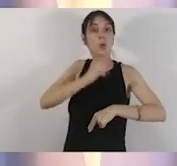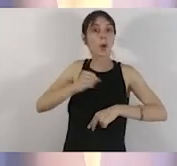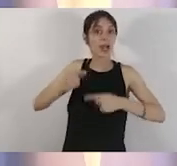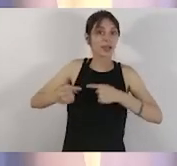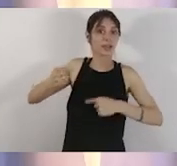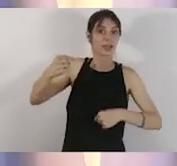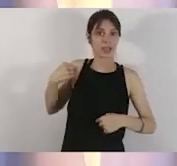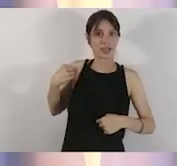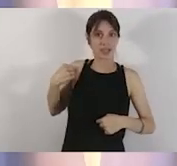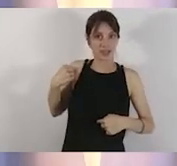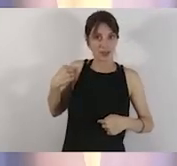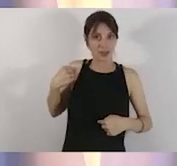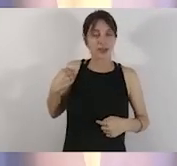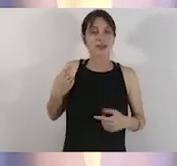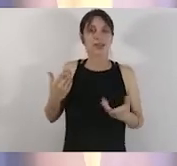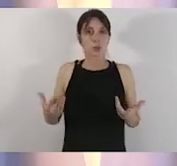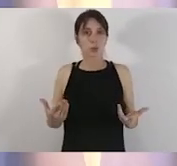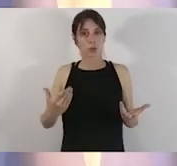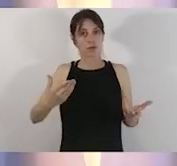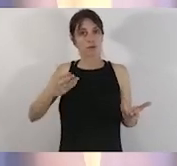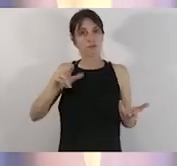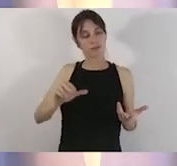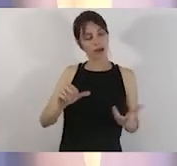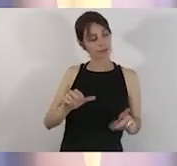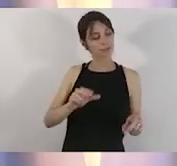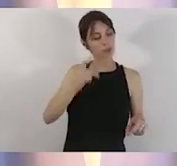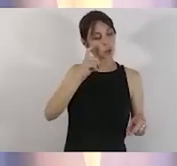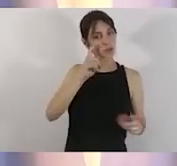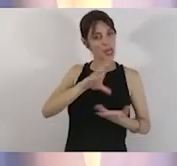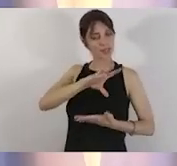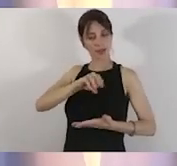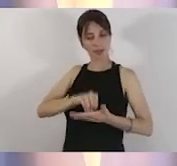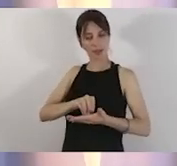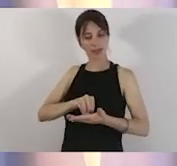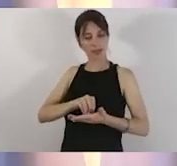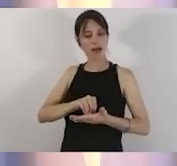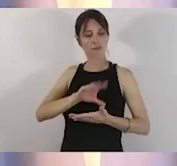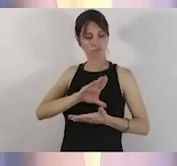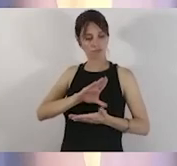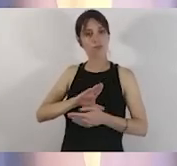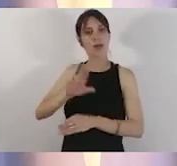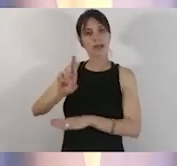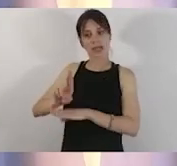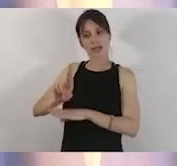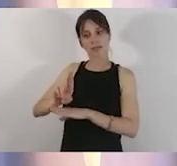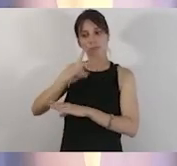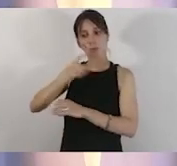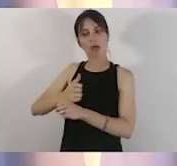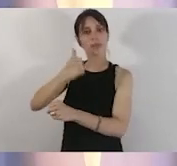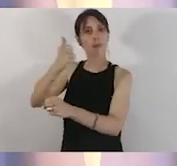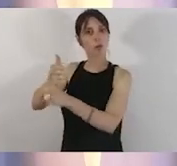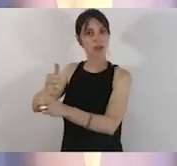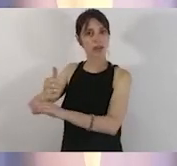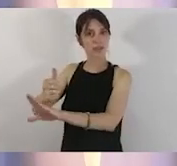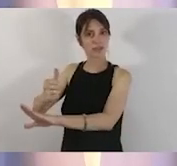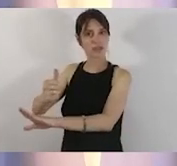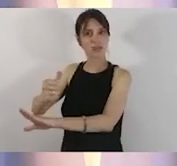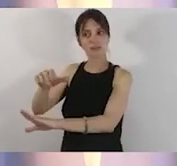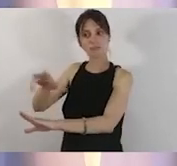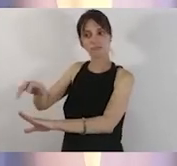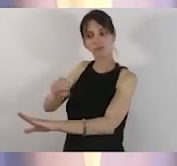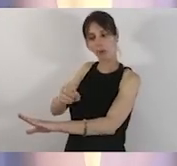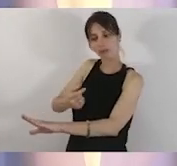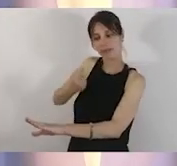on va constater le fait qu'on consomme la réserve plutôt l'année prochaine, puisqu'on a finalement